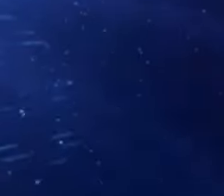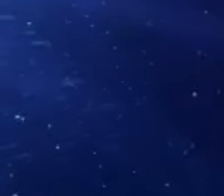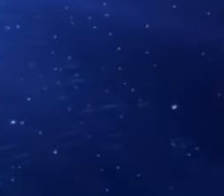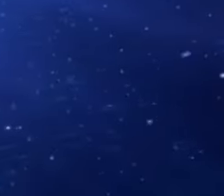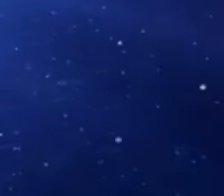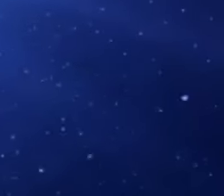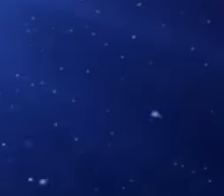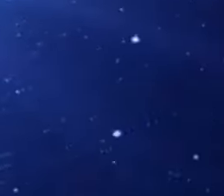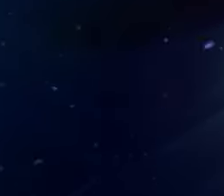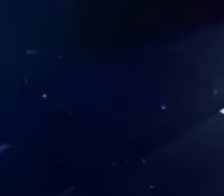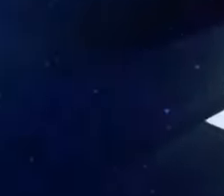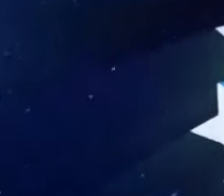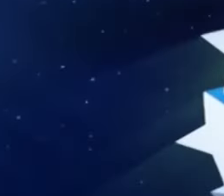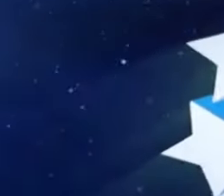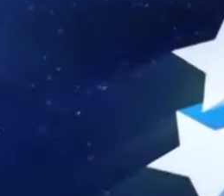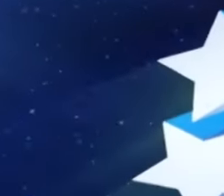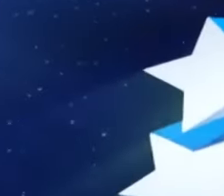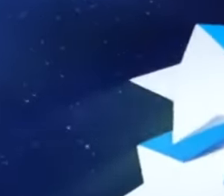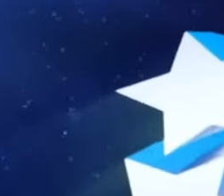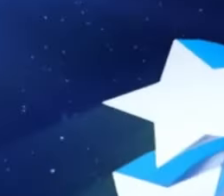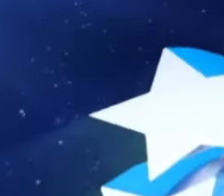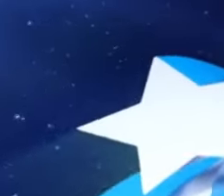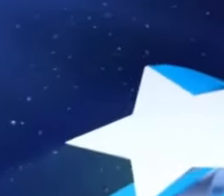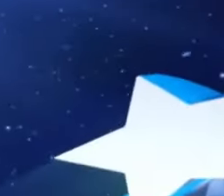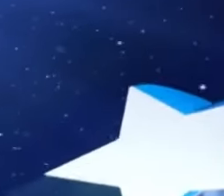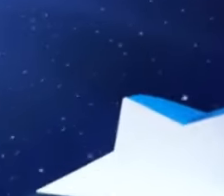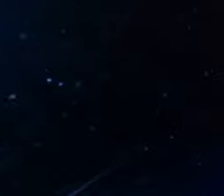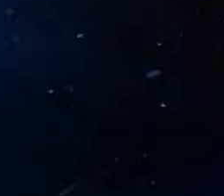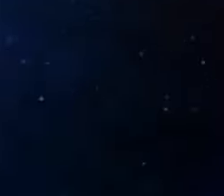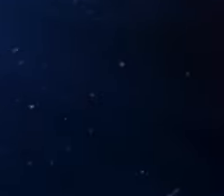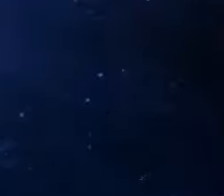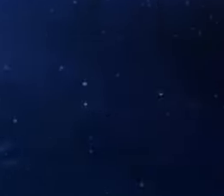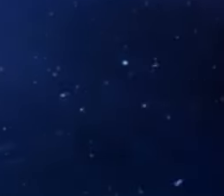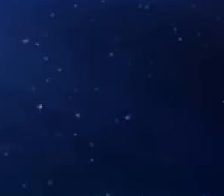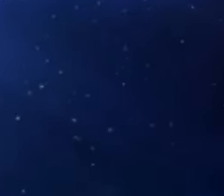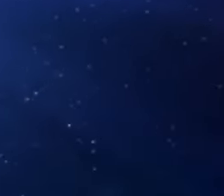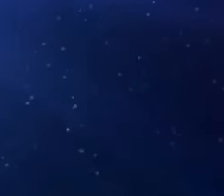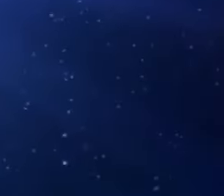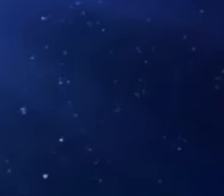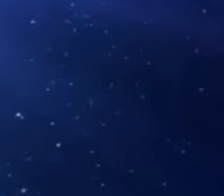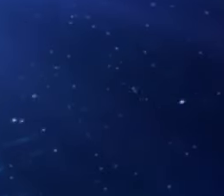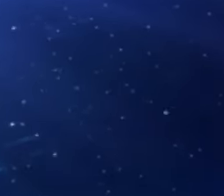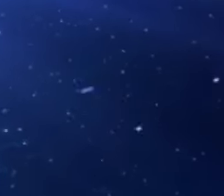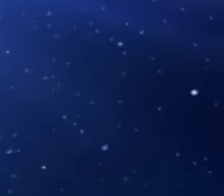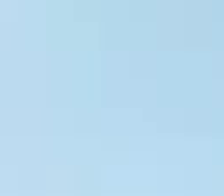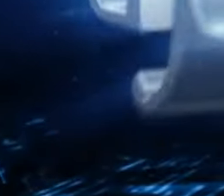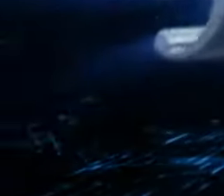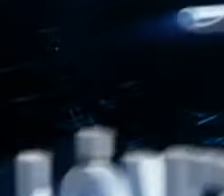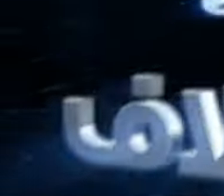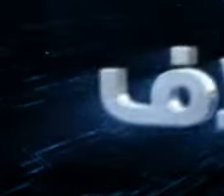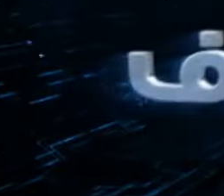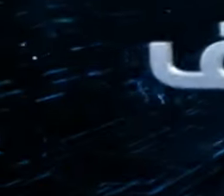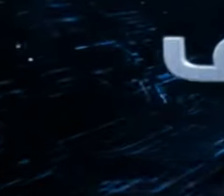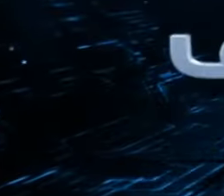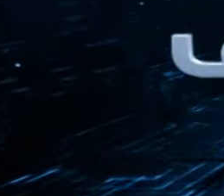لأول مرة في مصر والوطن العربي القادرون باختلاف داخل المنافسة. أهلا بكم